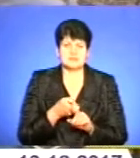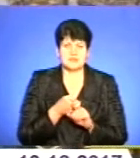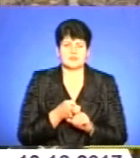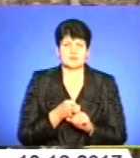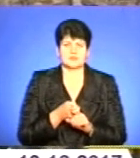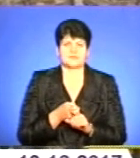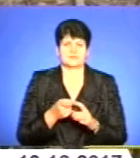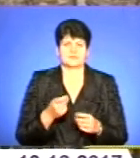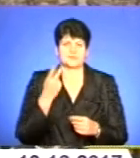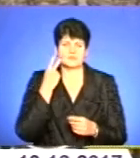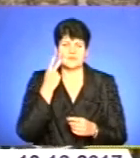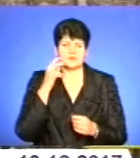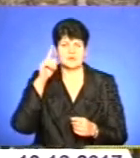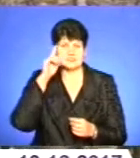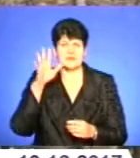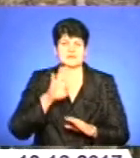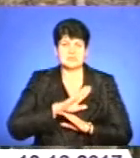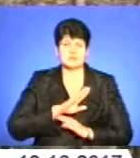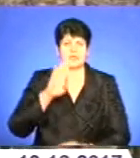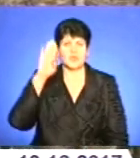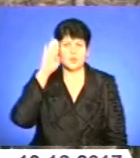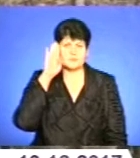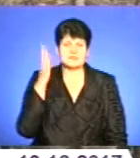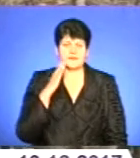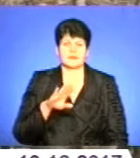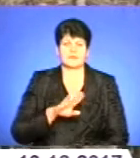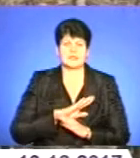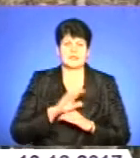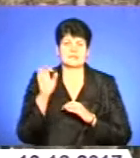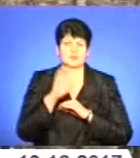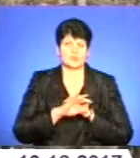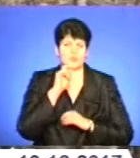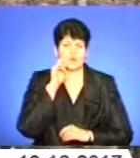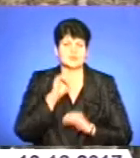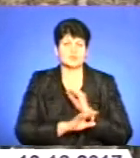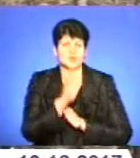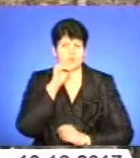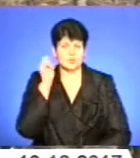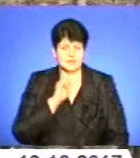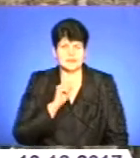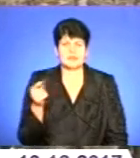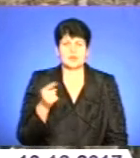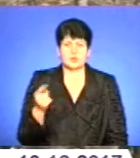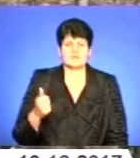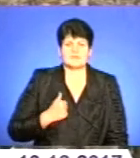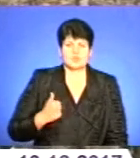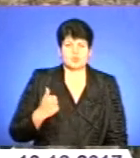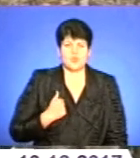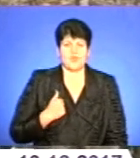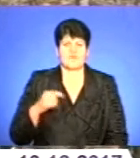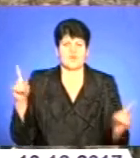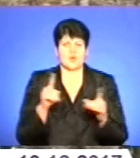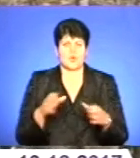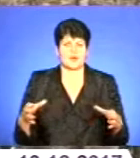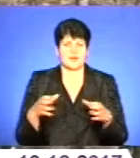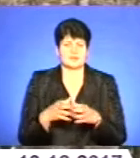увіковіченню слави тих загиблих хлопців, які полягли на сході України. І Тернопільський військовий оркестр взяв активну